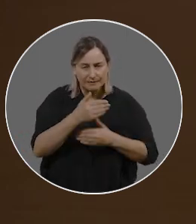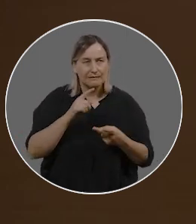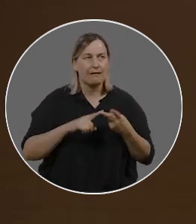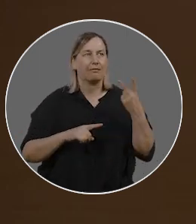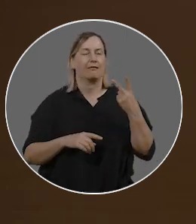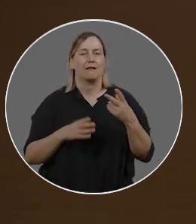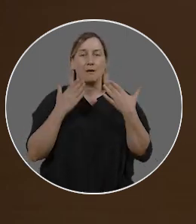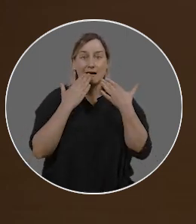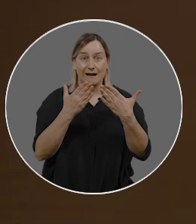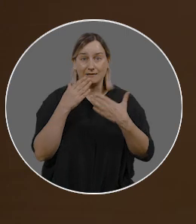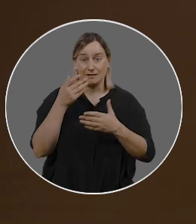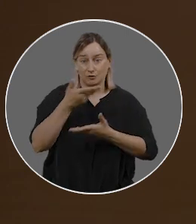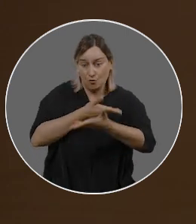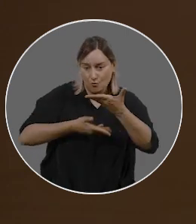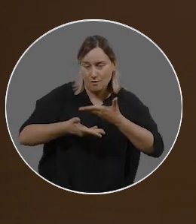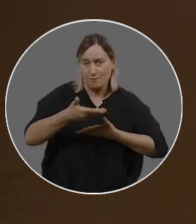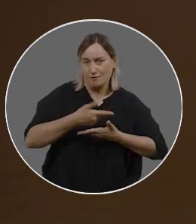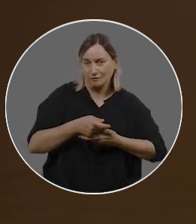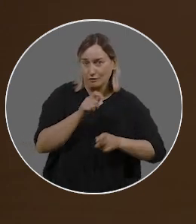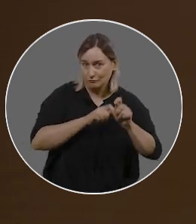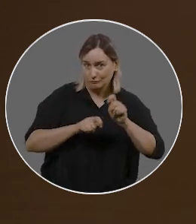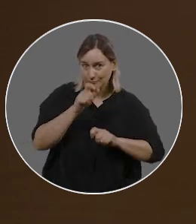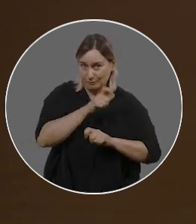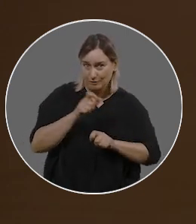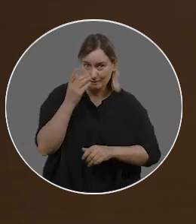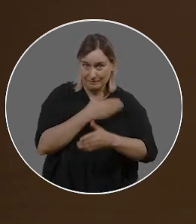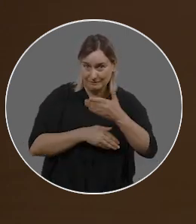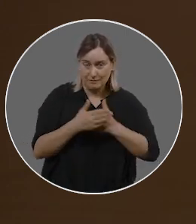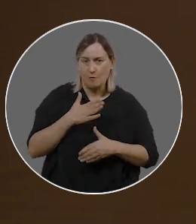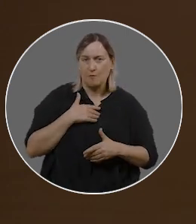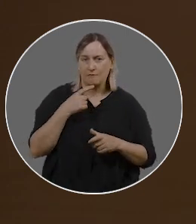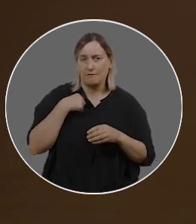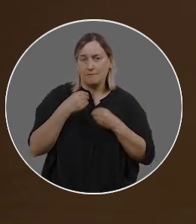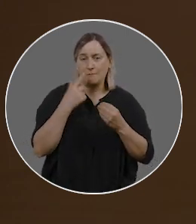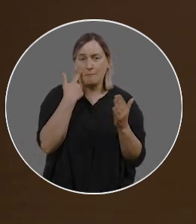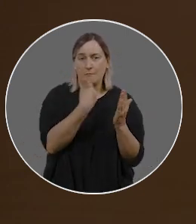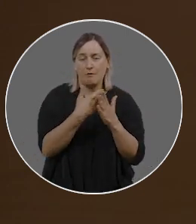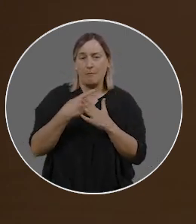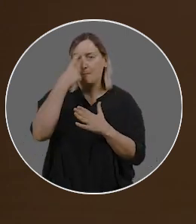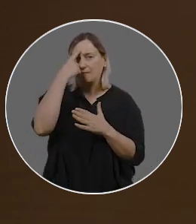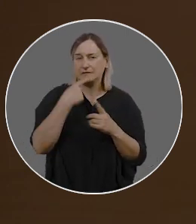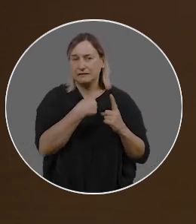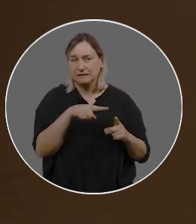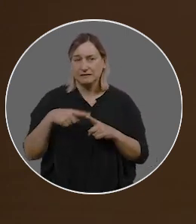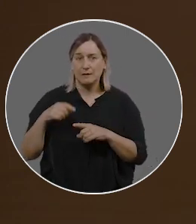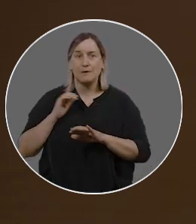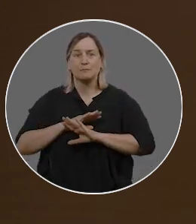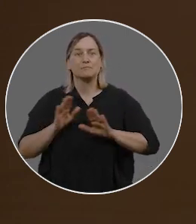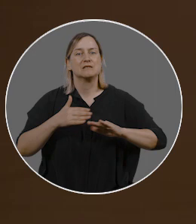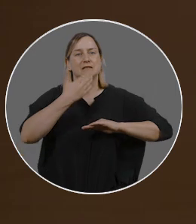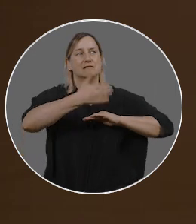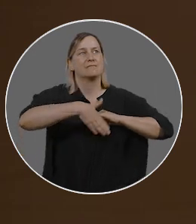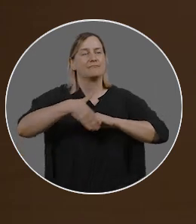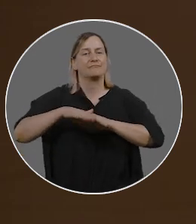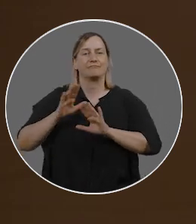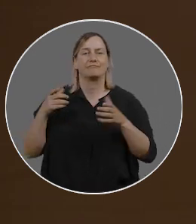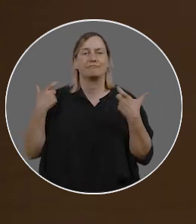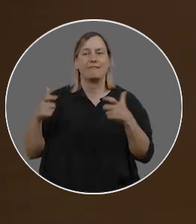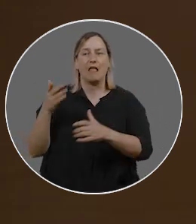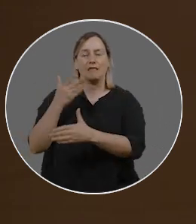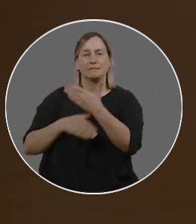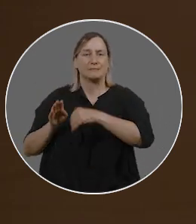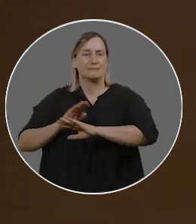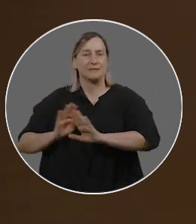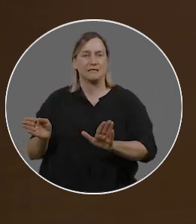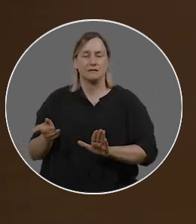Llavors, gràcies a aquesta col·laboració podem fer proves amb perfils diversos. Però jo tampoc no ho limitaria només a l'àmbit de la